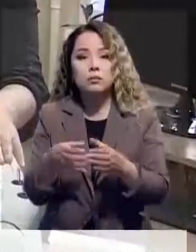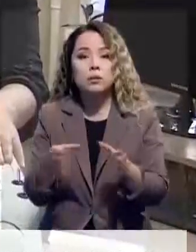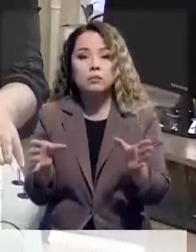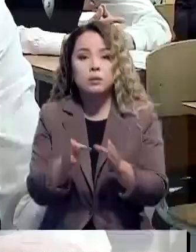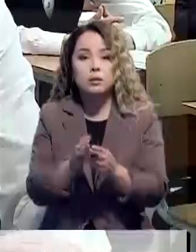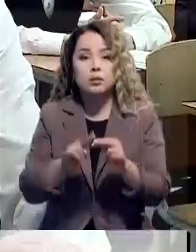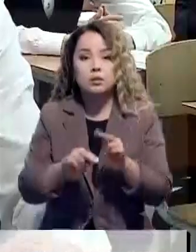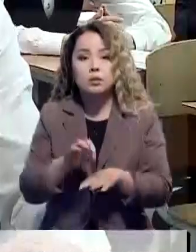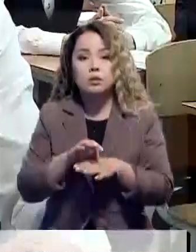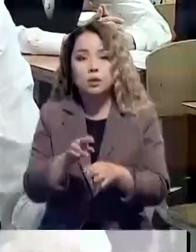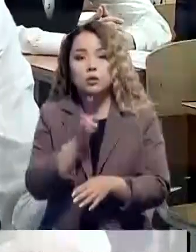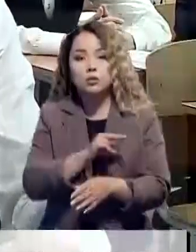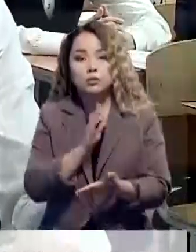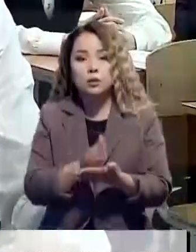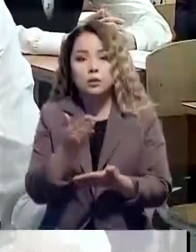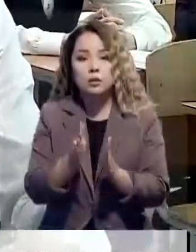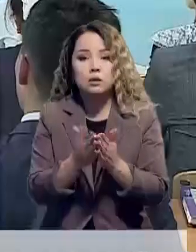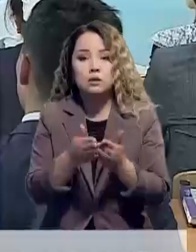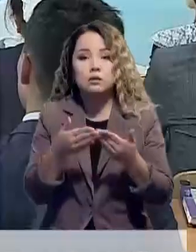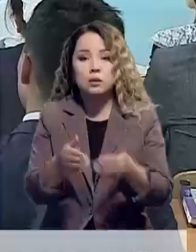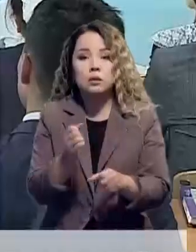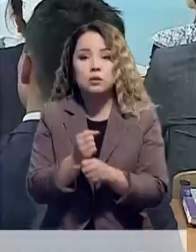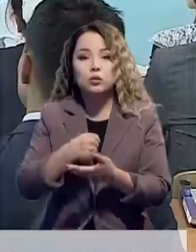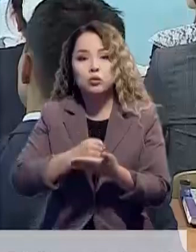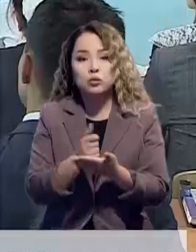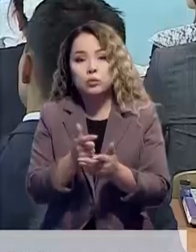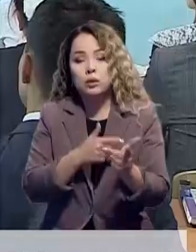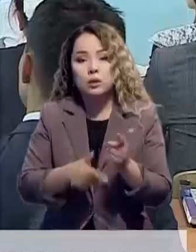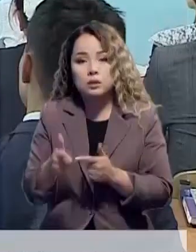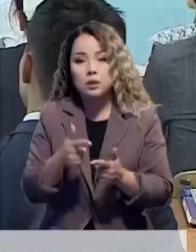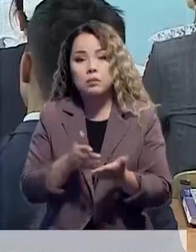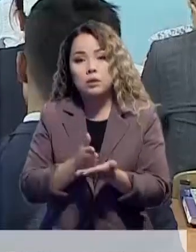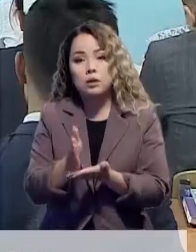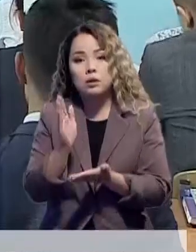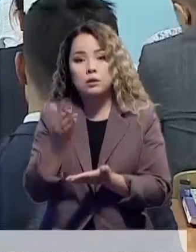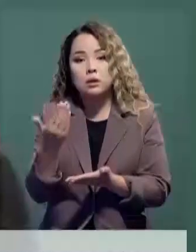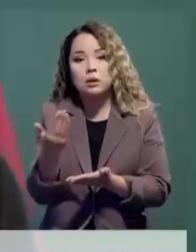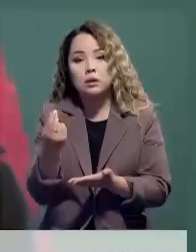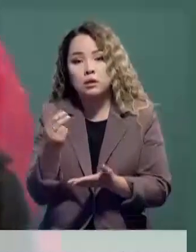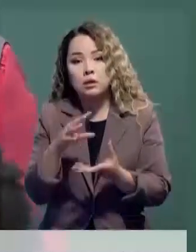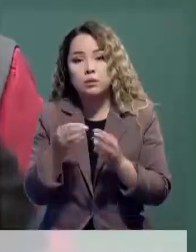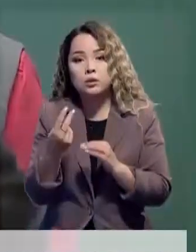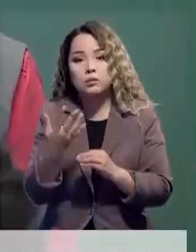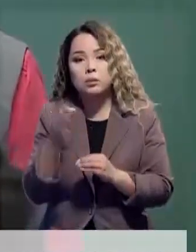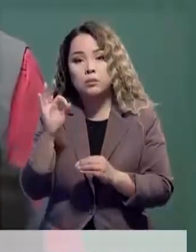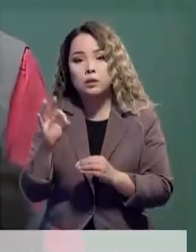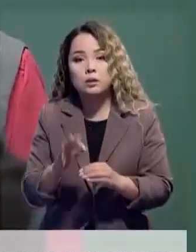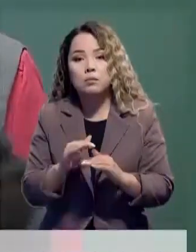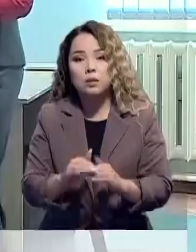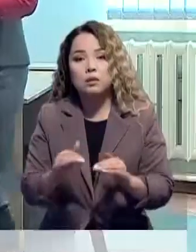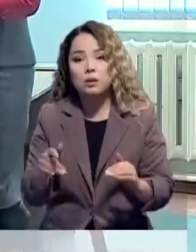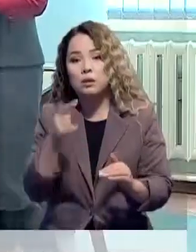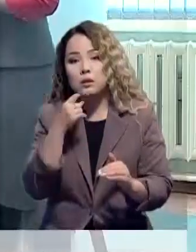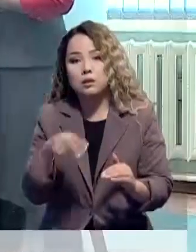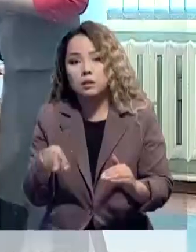құру бойынша жұмыс істейді. Кітап шығару саясатының тұжырымдамасын әзірлеу бұл бағыттағы қаржының 25%-ын балалар әдебиетін